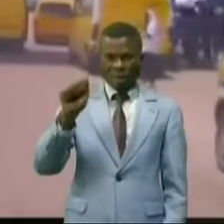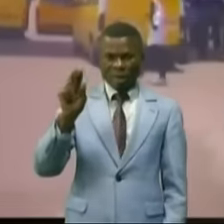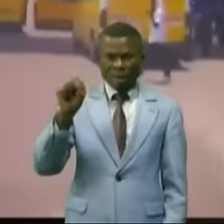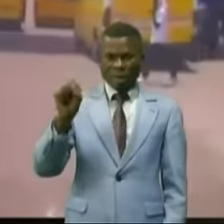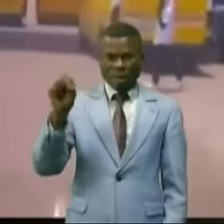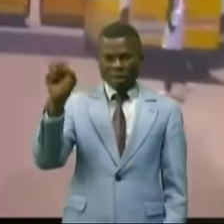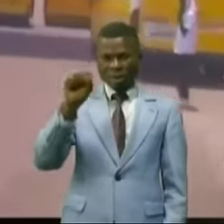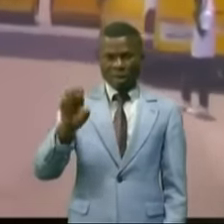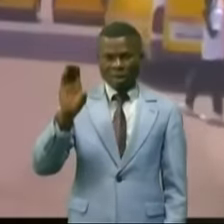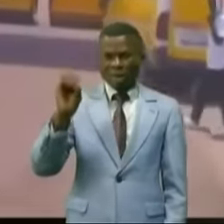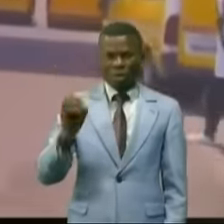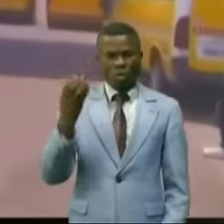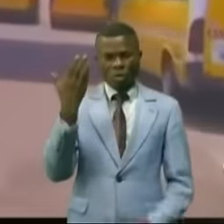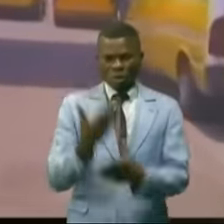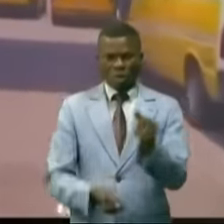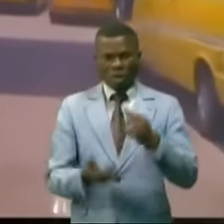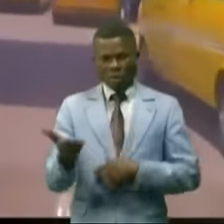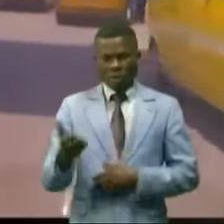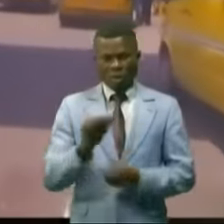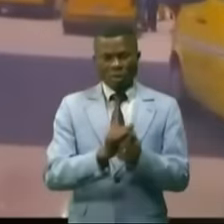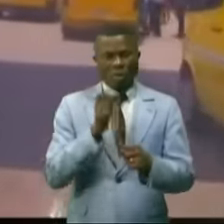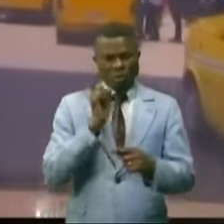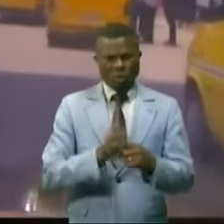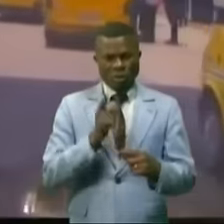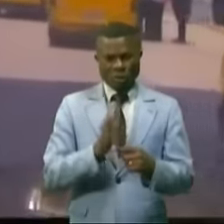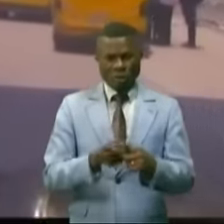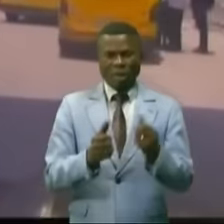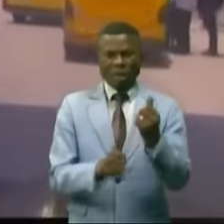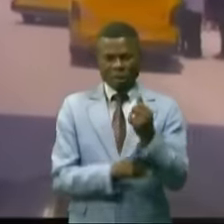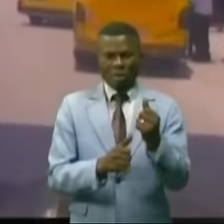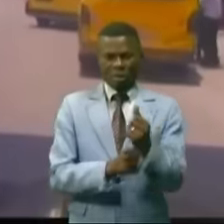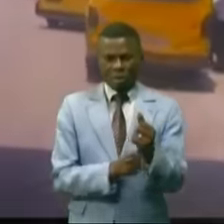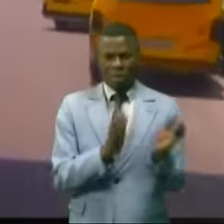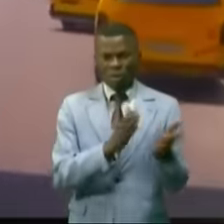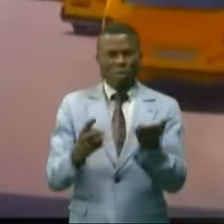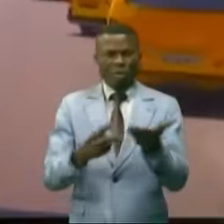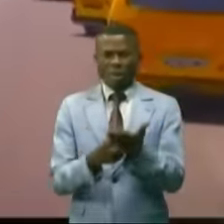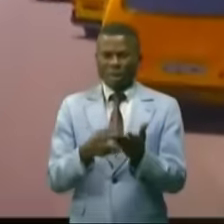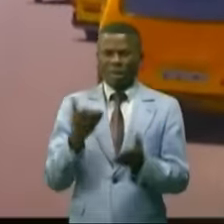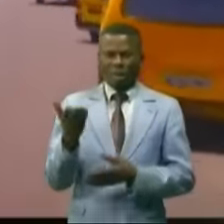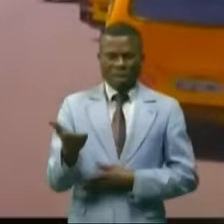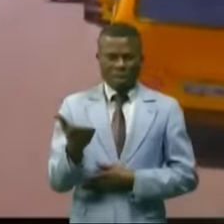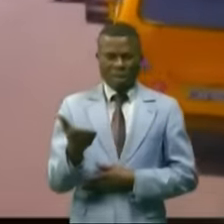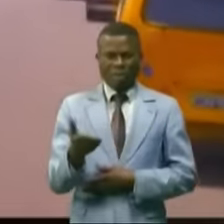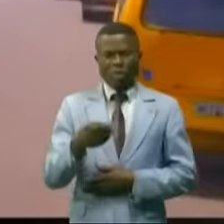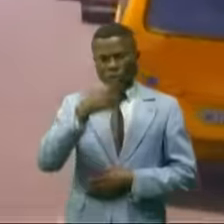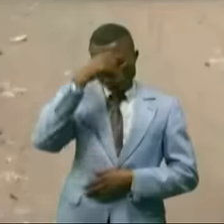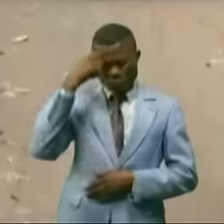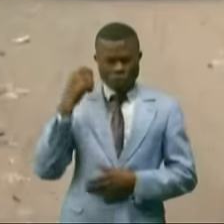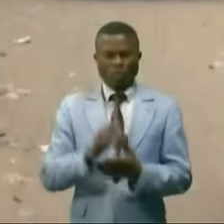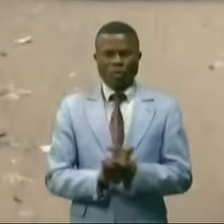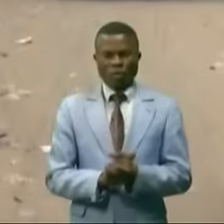Cette situation est une aubaine pour les taxis qui ont fait monter les enchères en doublant le prix de la